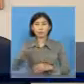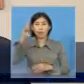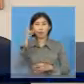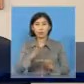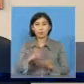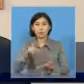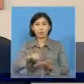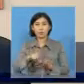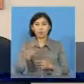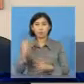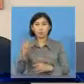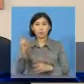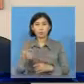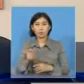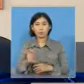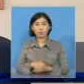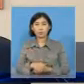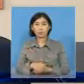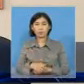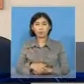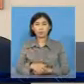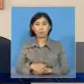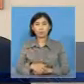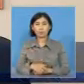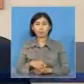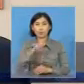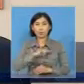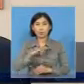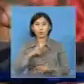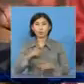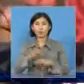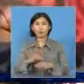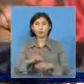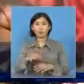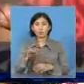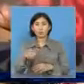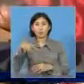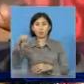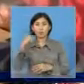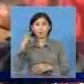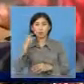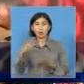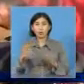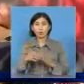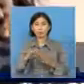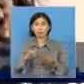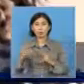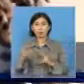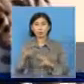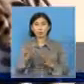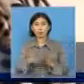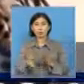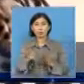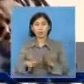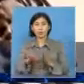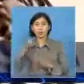бар, қатысатын сол кісілерді үйірме жұмысын жүргізеді. Светлана қазақ саңыраулар қоғамының мәдениет үйінде